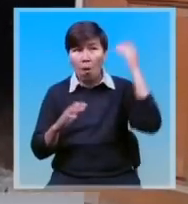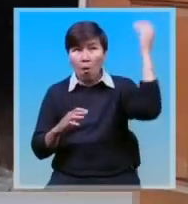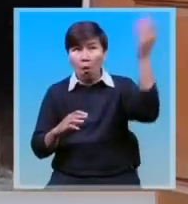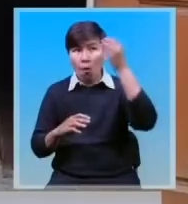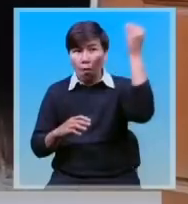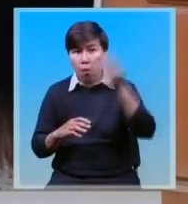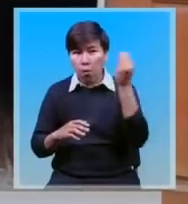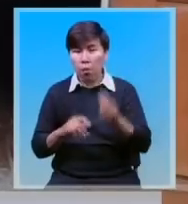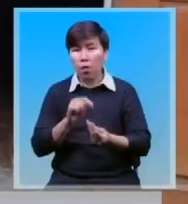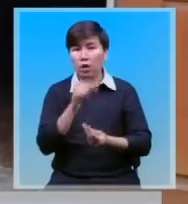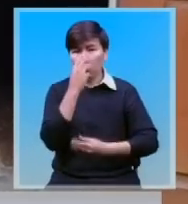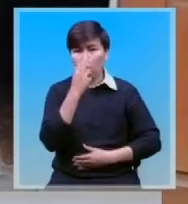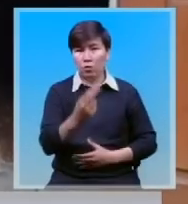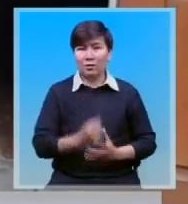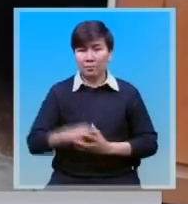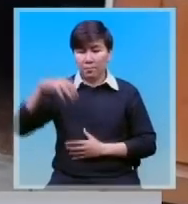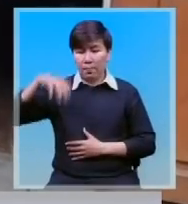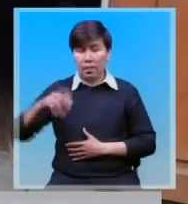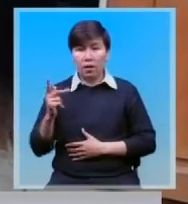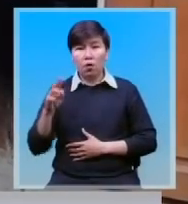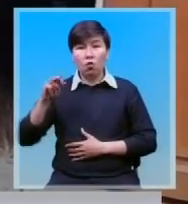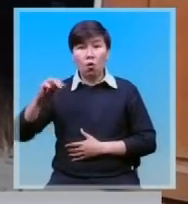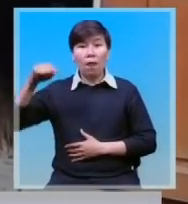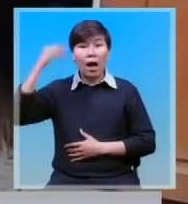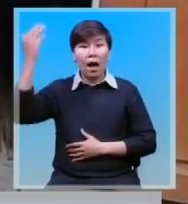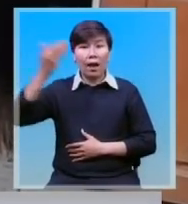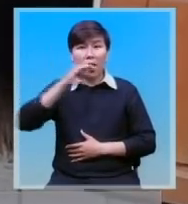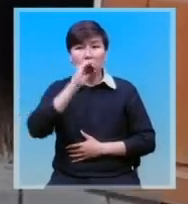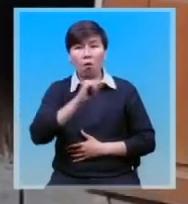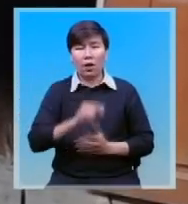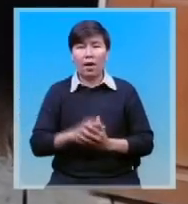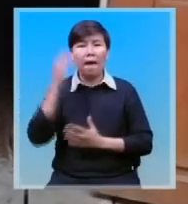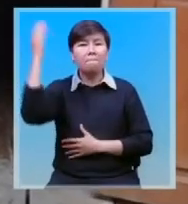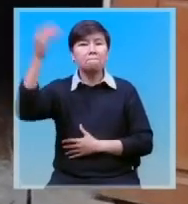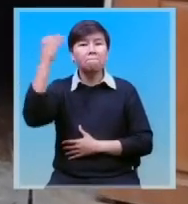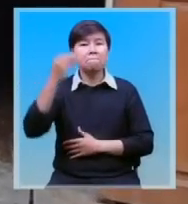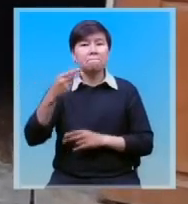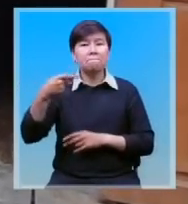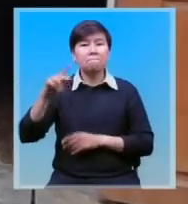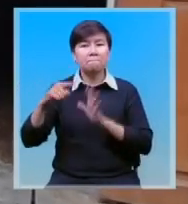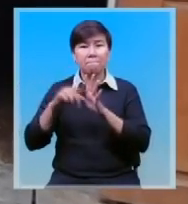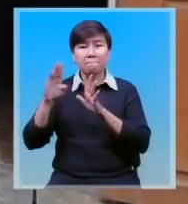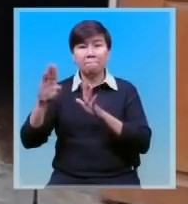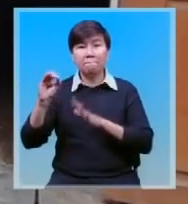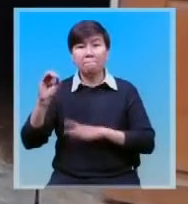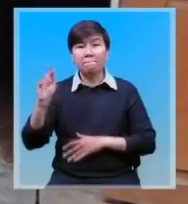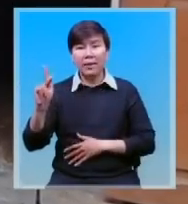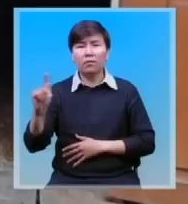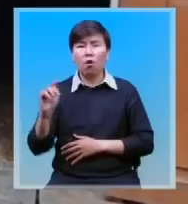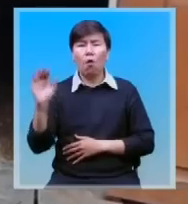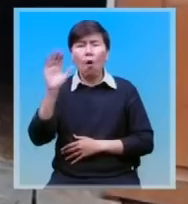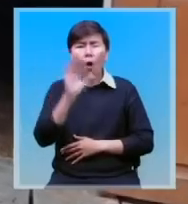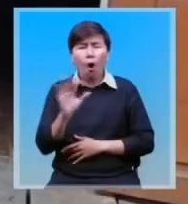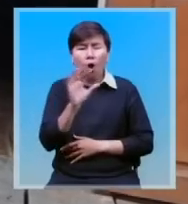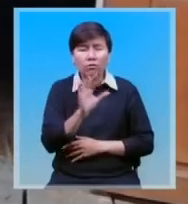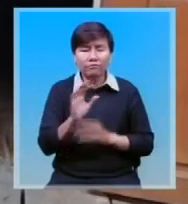กถึงแม้ว่ากรมอุตุนิยมวิทยาจะบอกว่าพายุปลาบึกนะคะที่ชาวสุราษฎร์ธานีได้รับเนี่ยจะอ่อนกำลังแรงลงเป็นพายุดีเพ